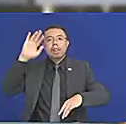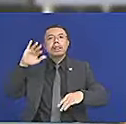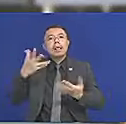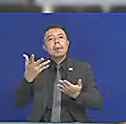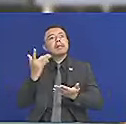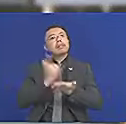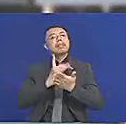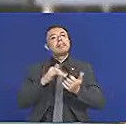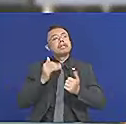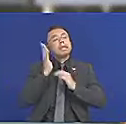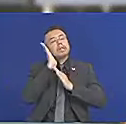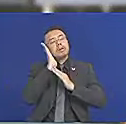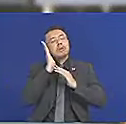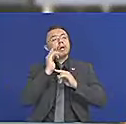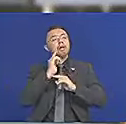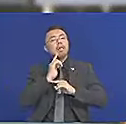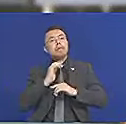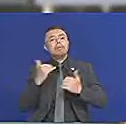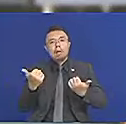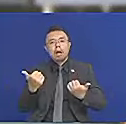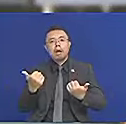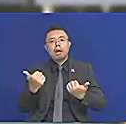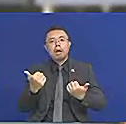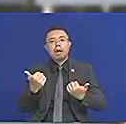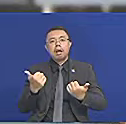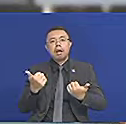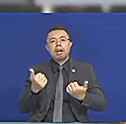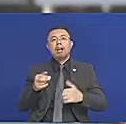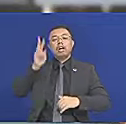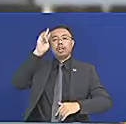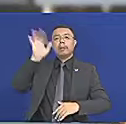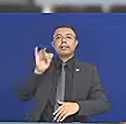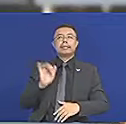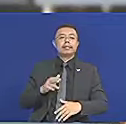Tuhan itu diemberi, ya.